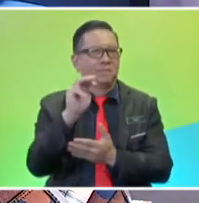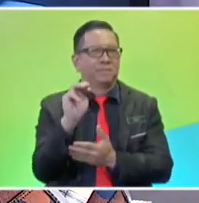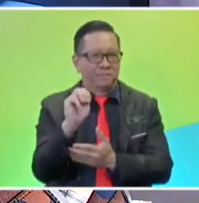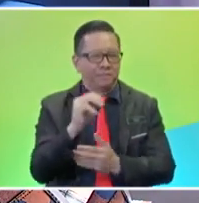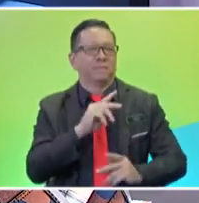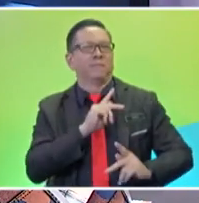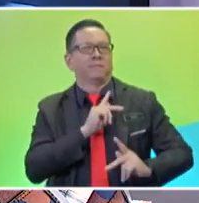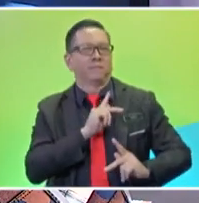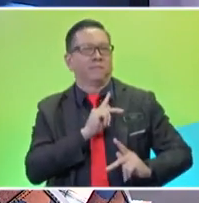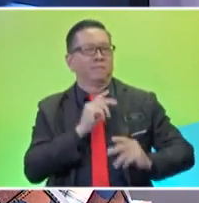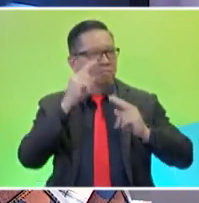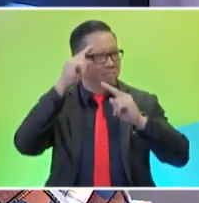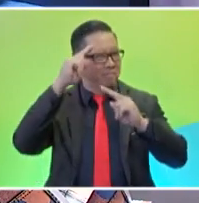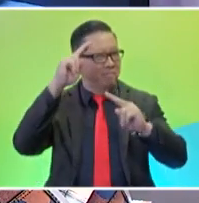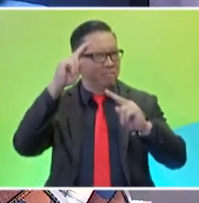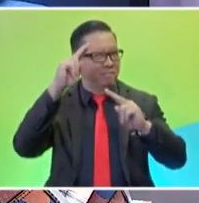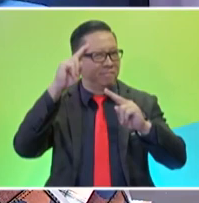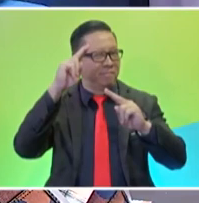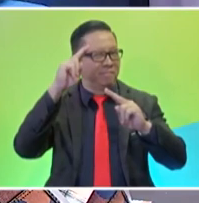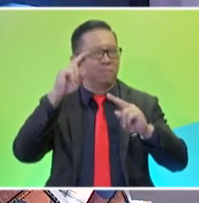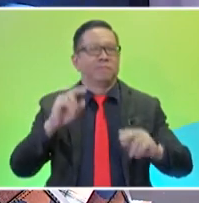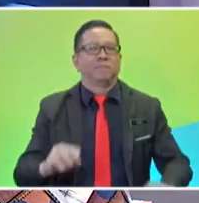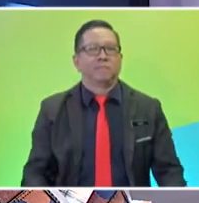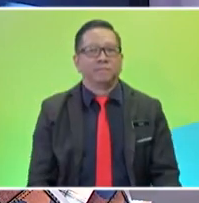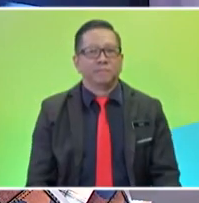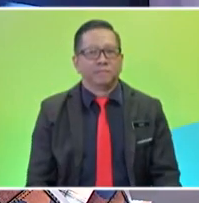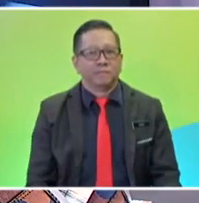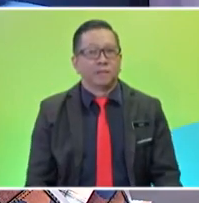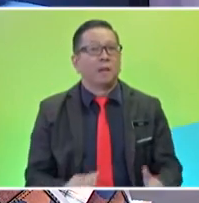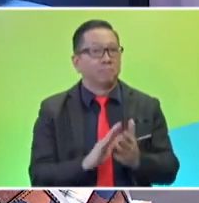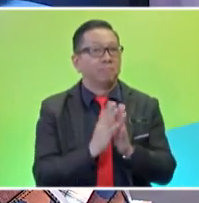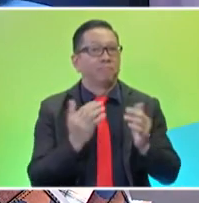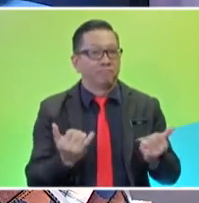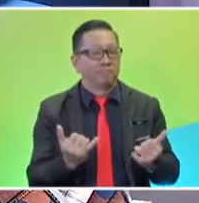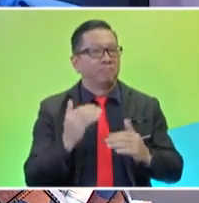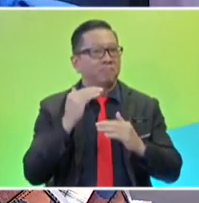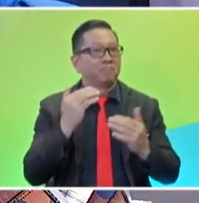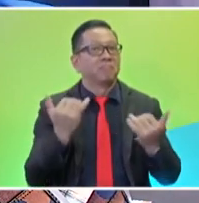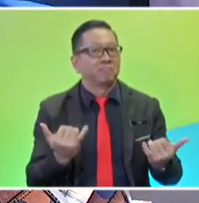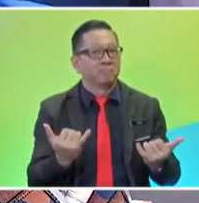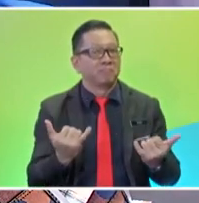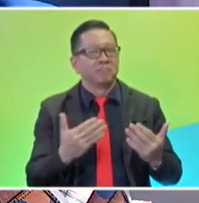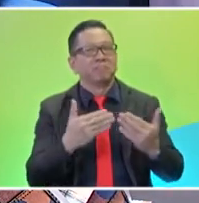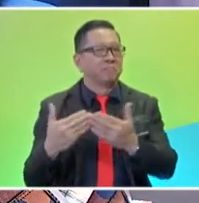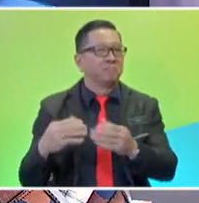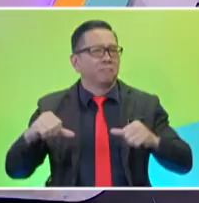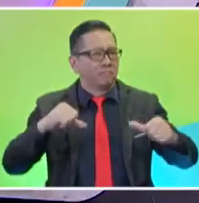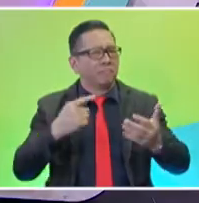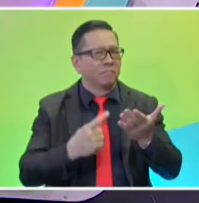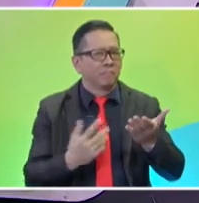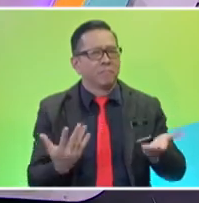pahlawan terbilang untuk mata pelajaran bahasa Melayu jadi kita